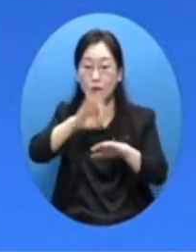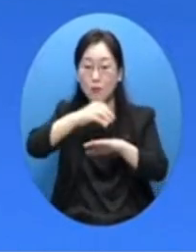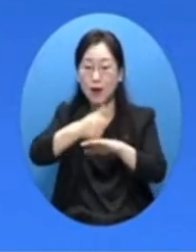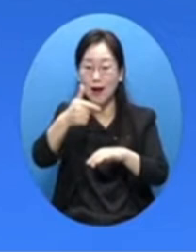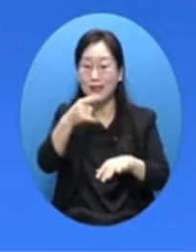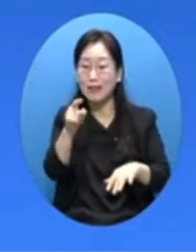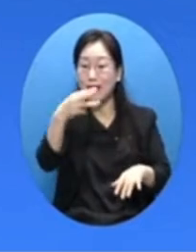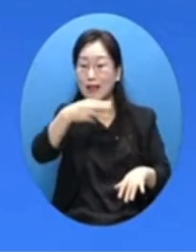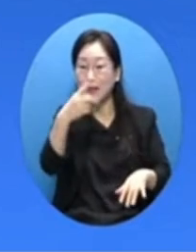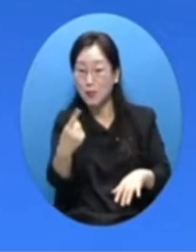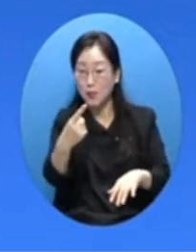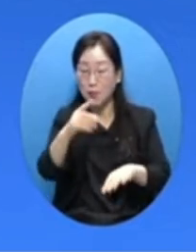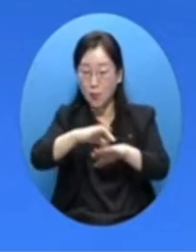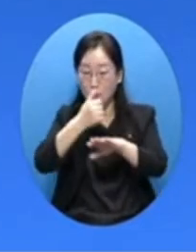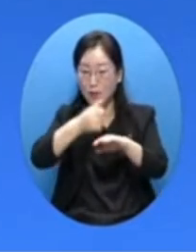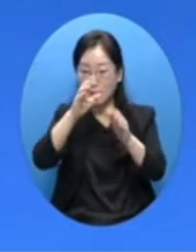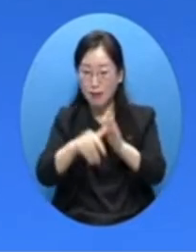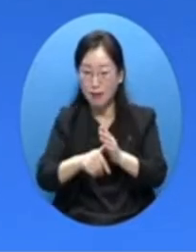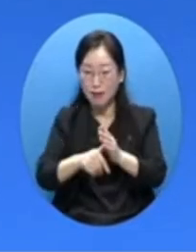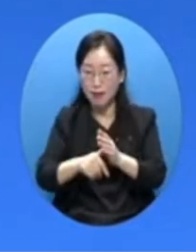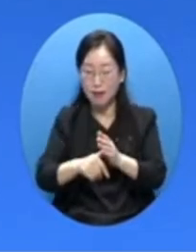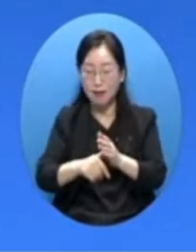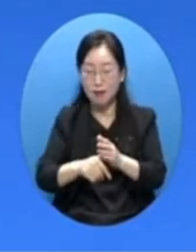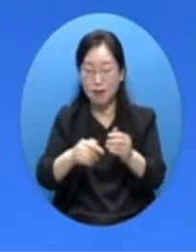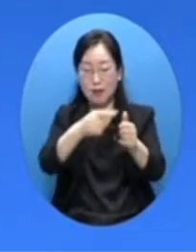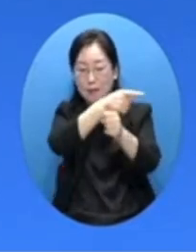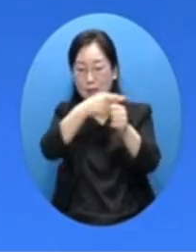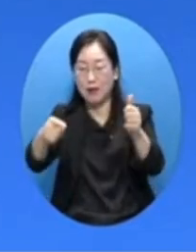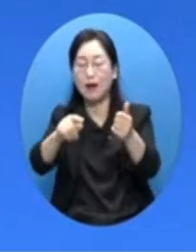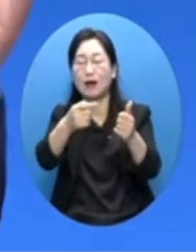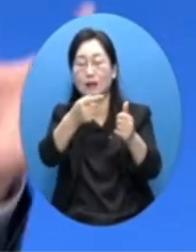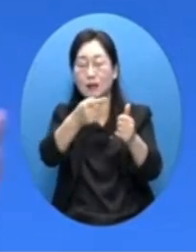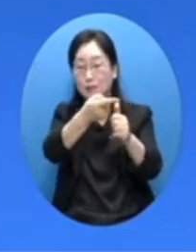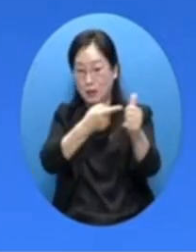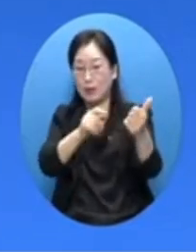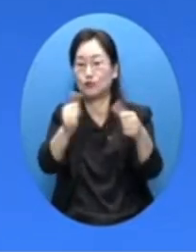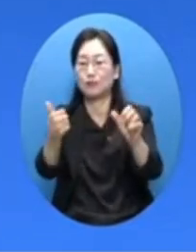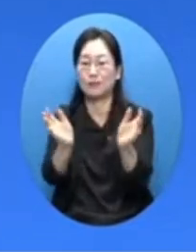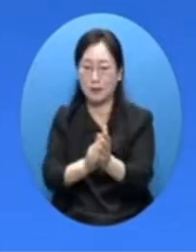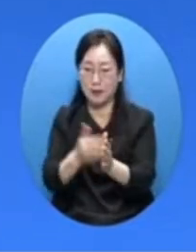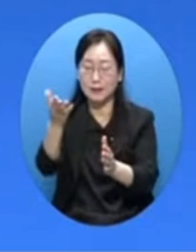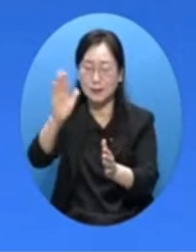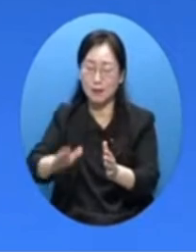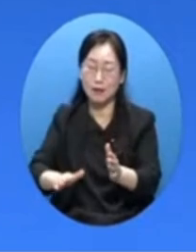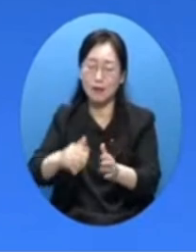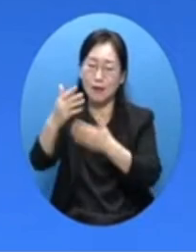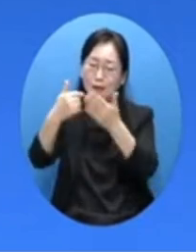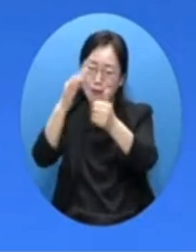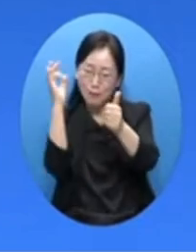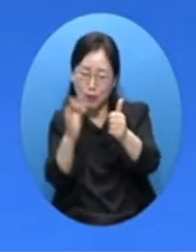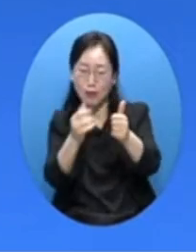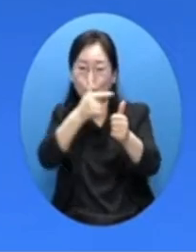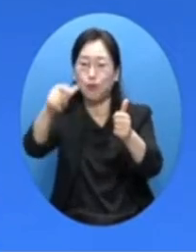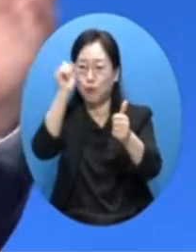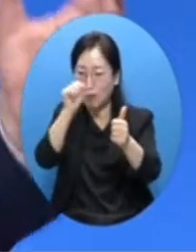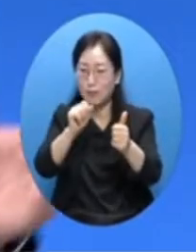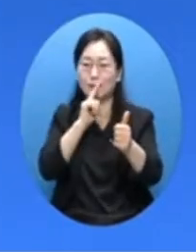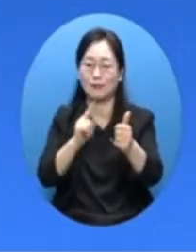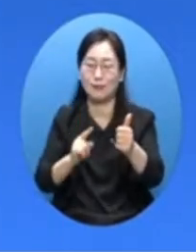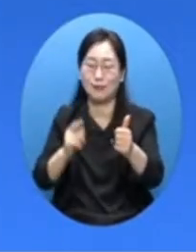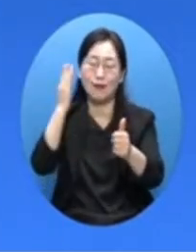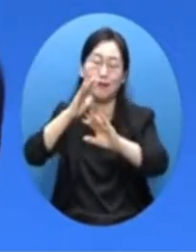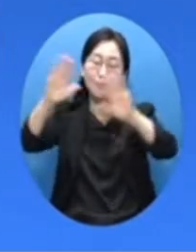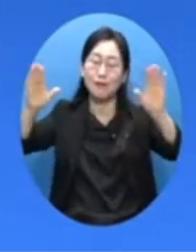원형강에서 참송을 당해 순교했지만은 그 순교하는 그 순간까지 그 모습이 하나님 보시기에 심히 좋았더라. 그는